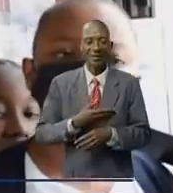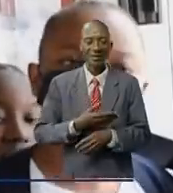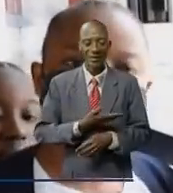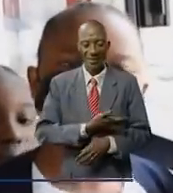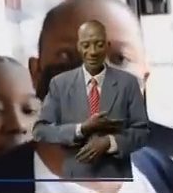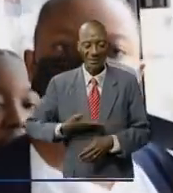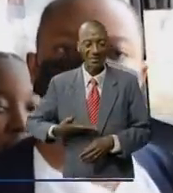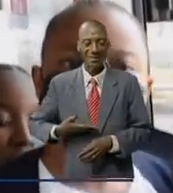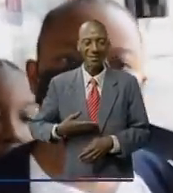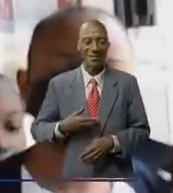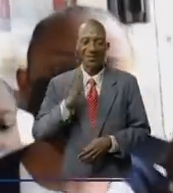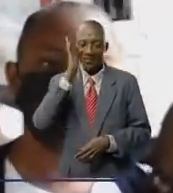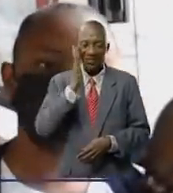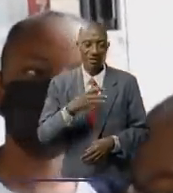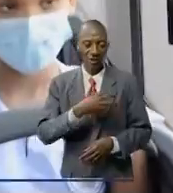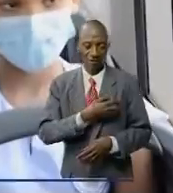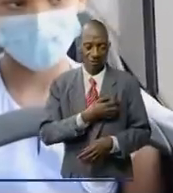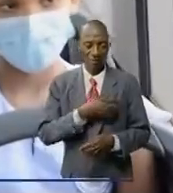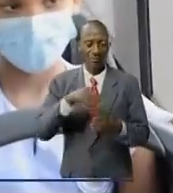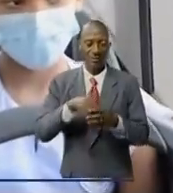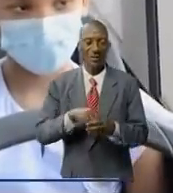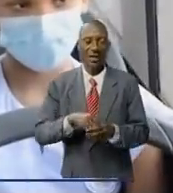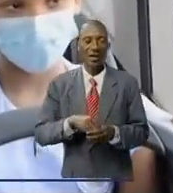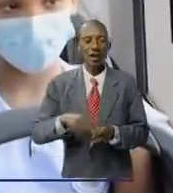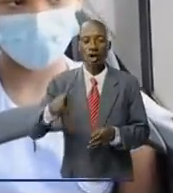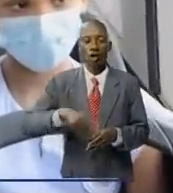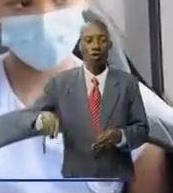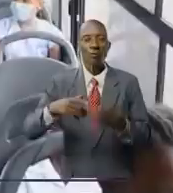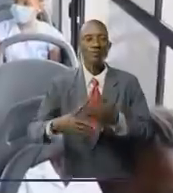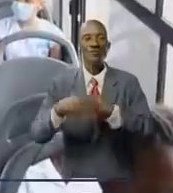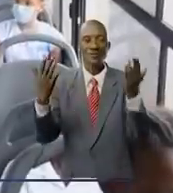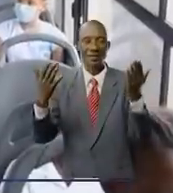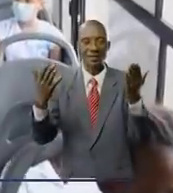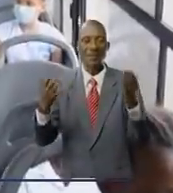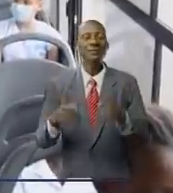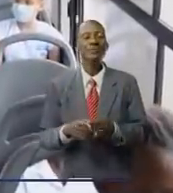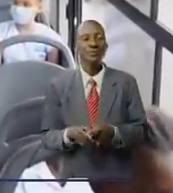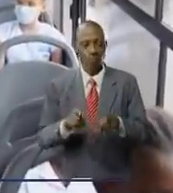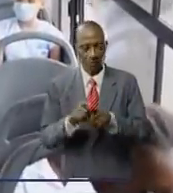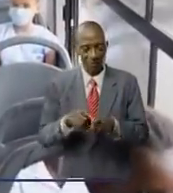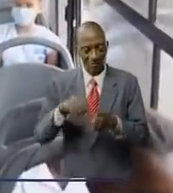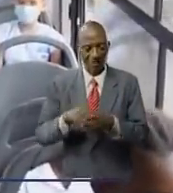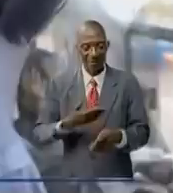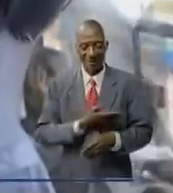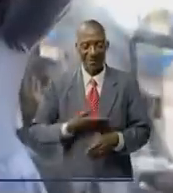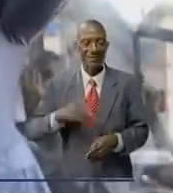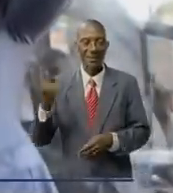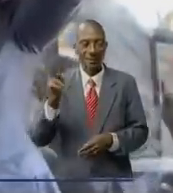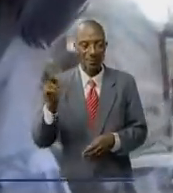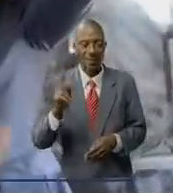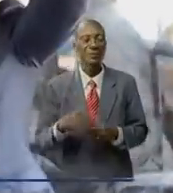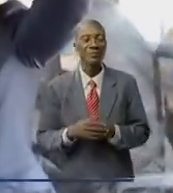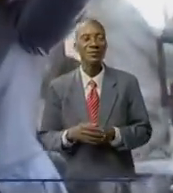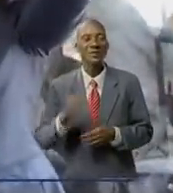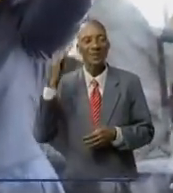du collège Elika dans la commune de Lagombé et celle du lycée Kabambar. Car c'est le ministre des Transports, Voies et Communications et